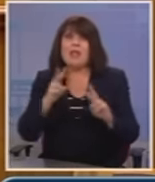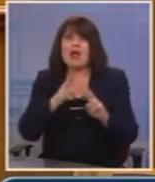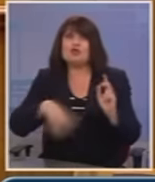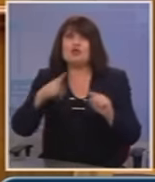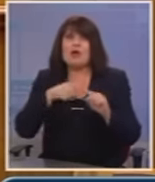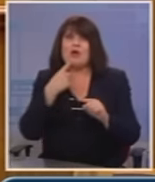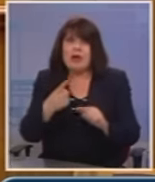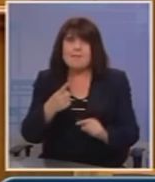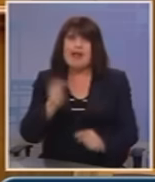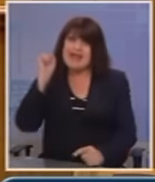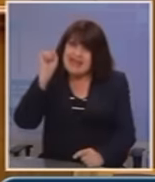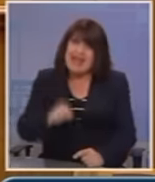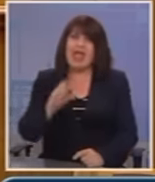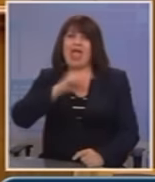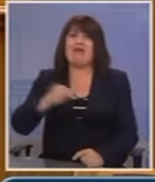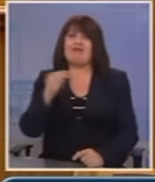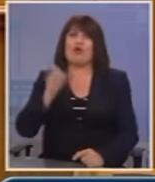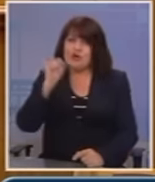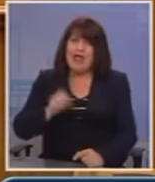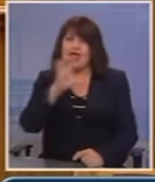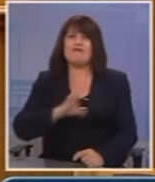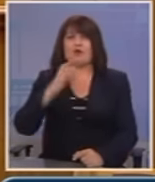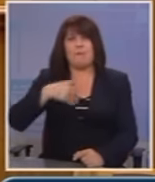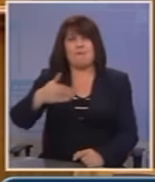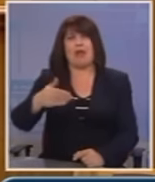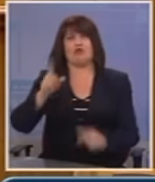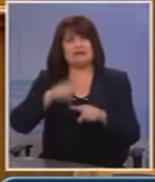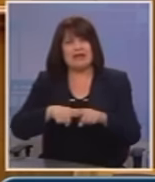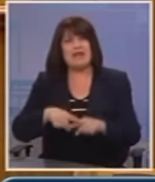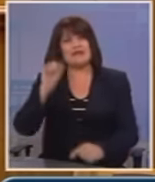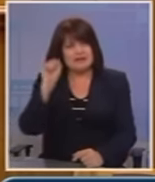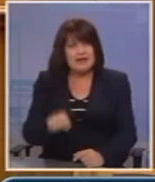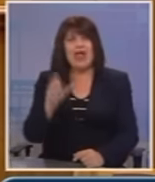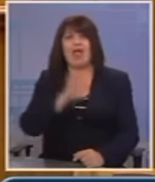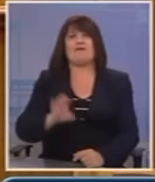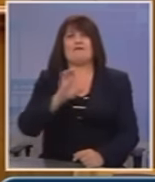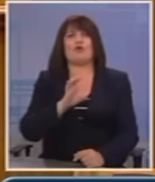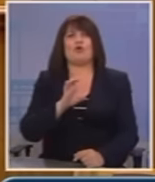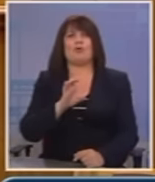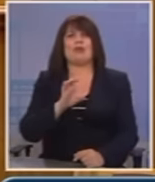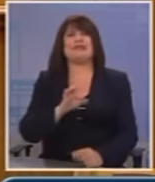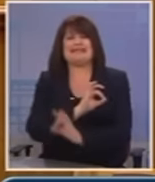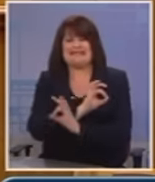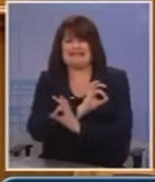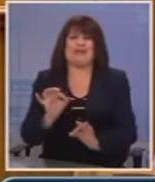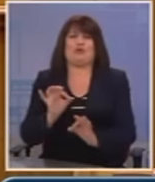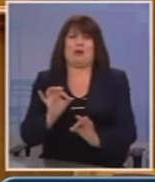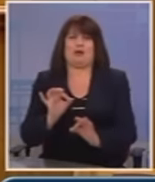ελληνικό λαό. Λέμε ναι στο ευρώ, ναι στην ευρωπαϊκή προοπτική της χώρας, ναι στην Ευρώπη. Αδιαπραγμάτευτα.